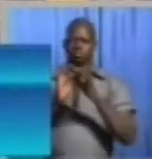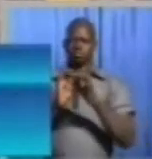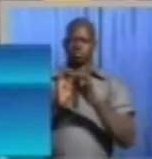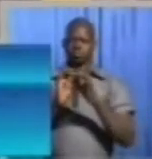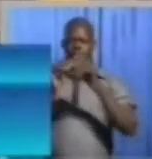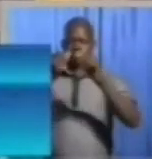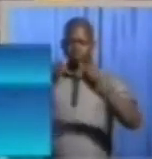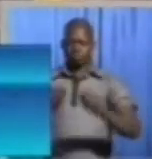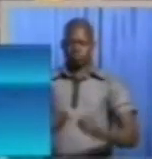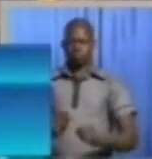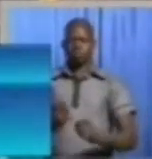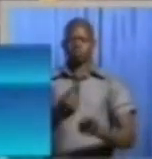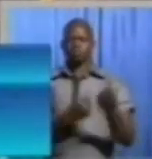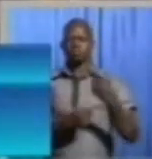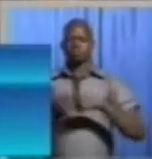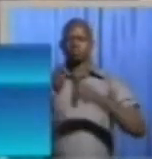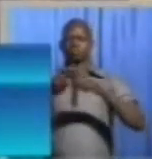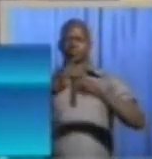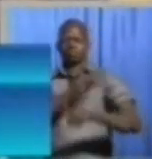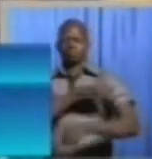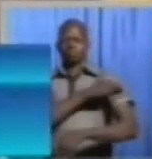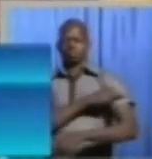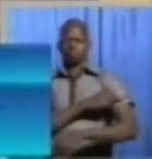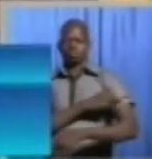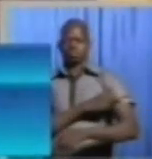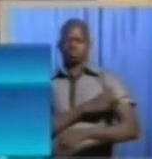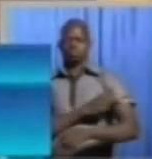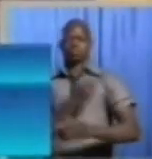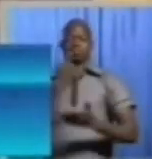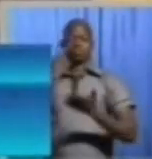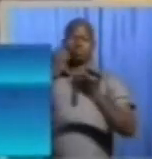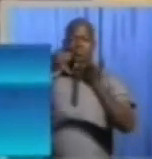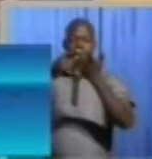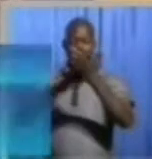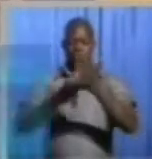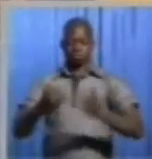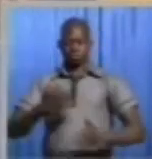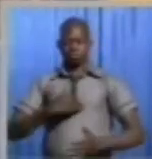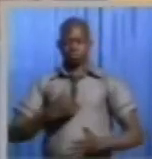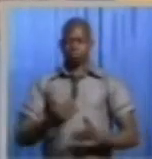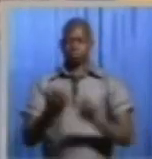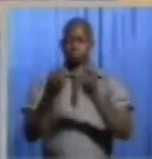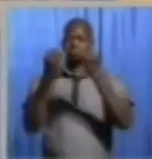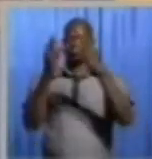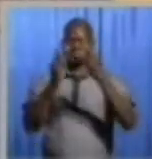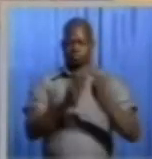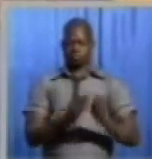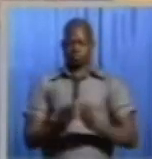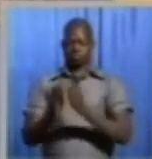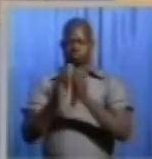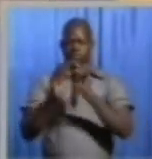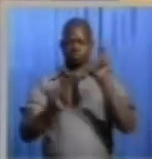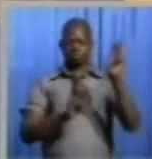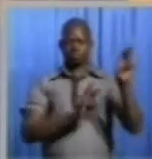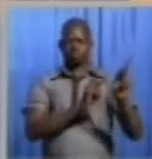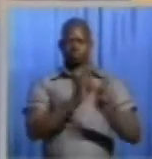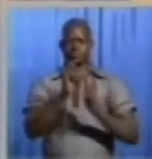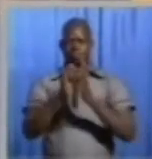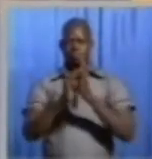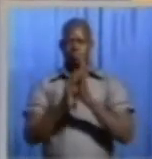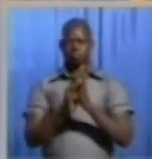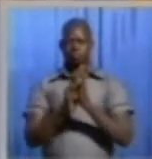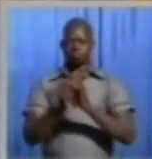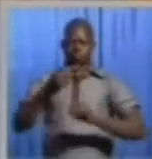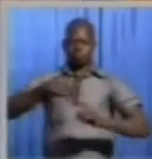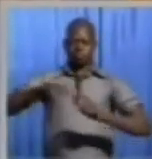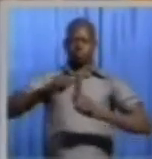pouvoir venir à l'hôpital pédiatrique, constater qu'il y a une forte mobilisation de la population autour